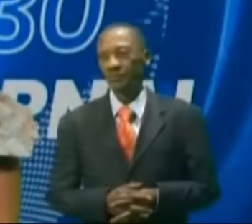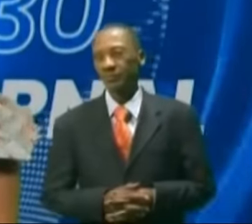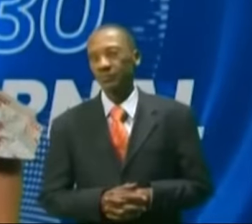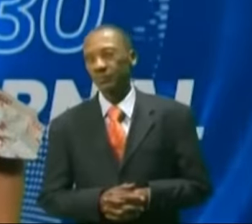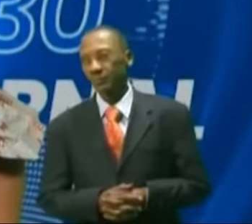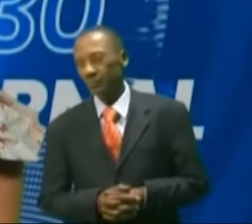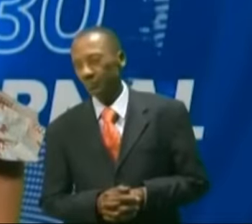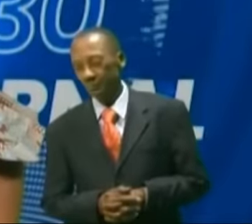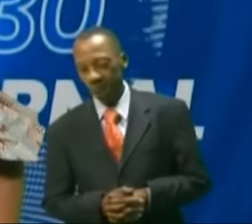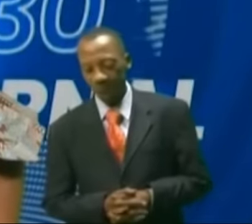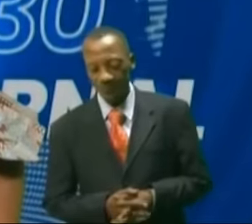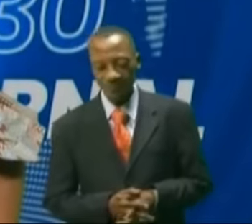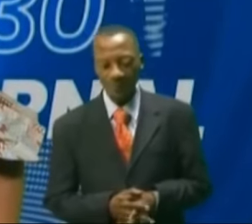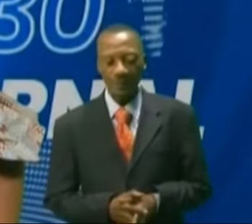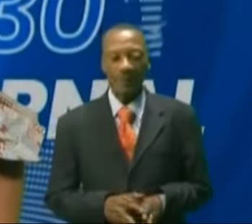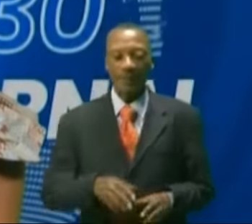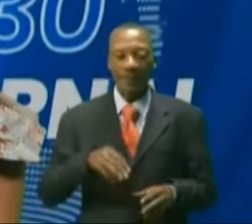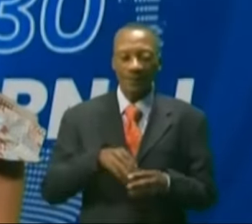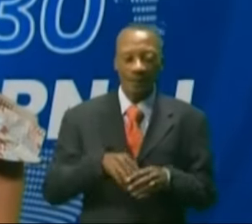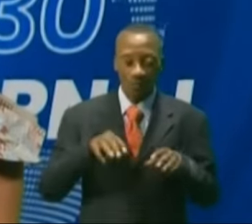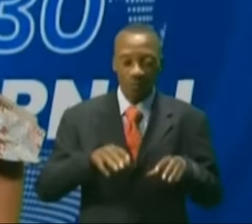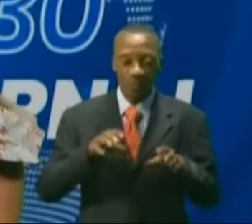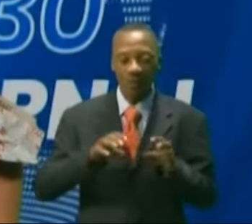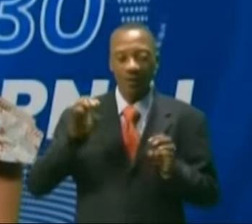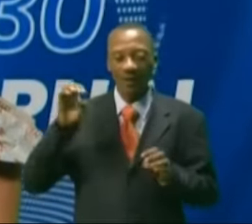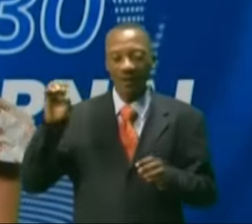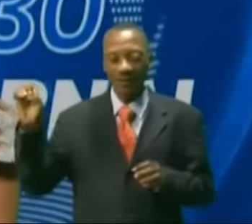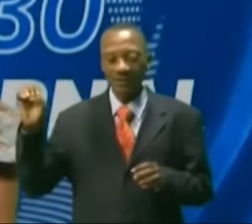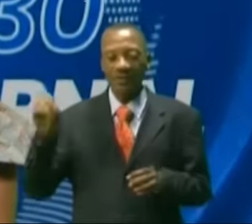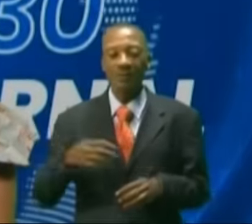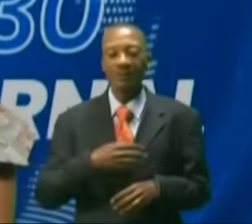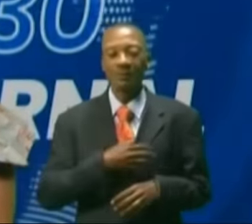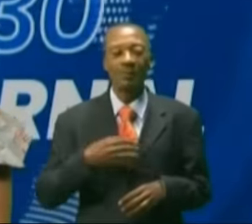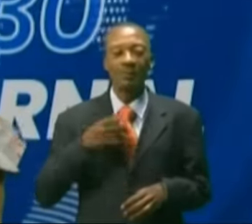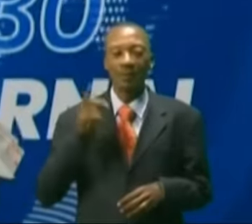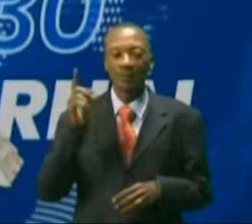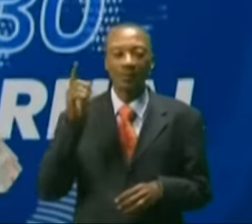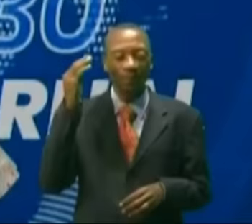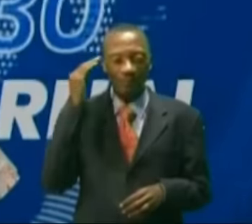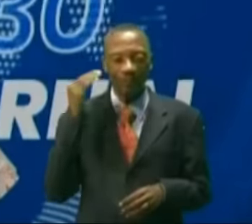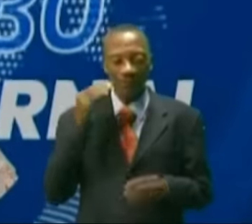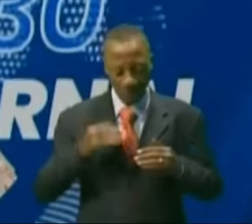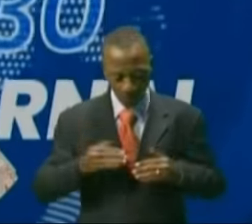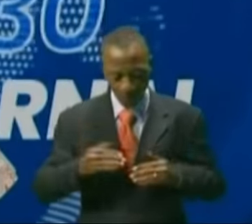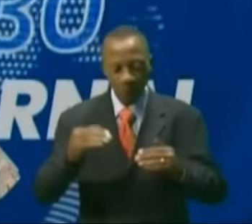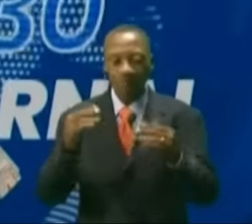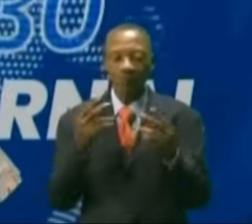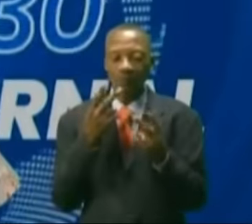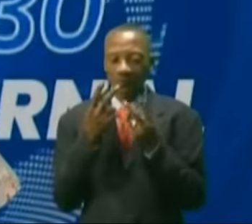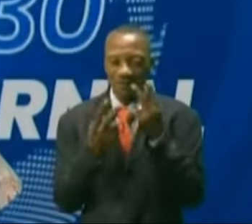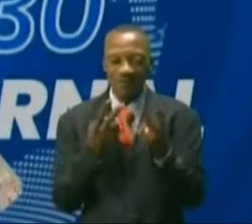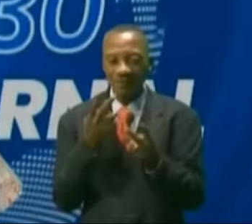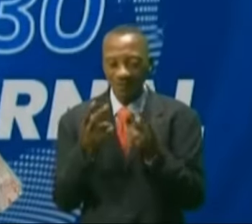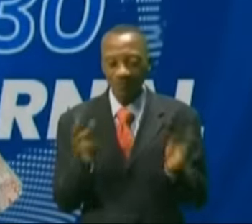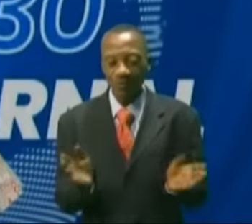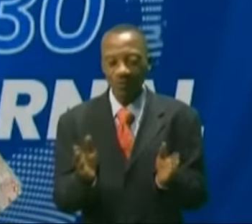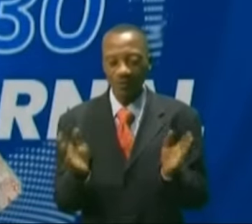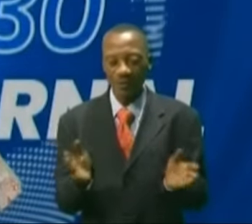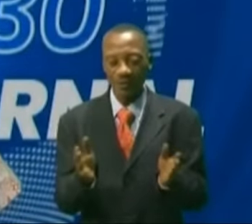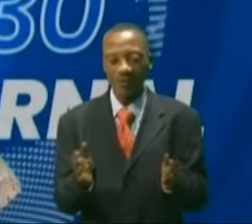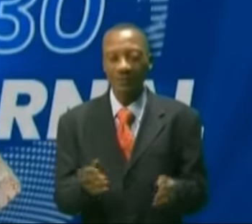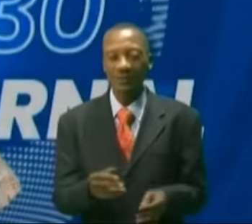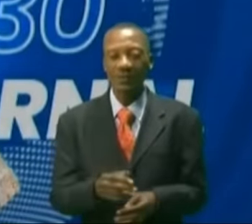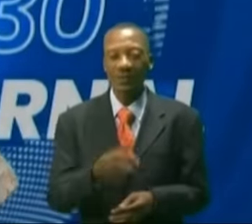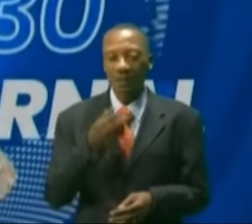Dans l'est de la République démocratique du Congo, la première ministre poursuit sa visite de réconfort. Après Bukavu,